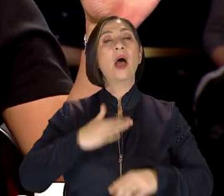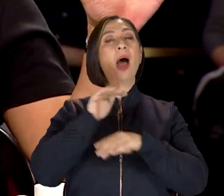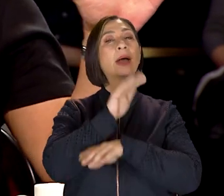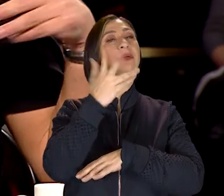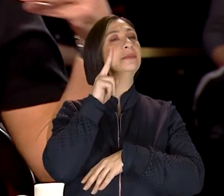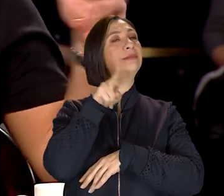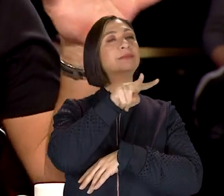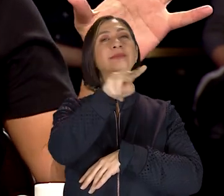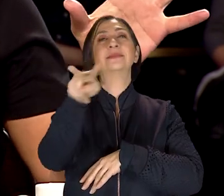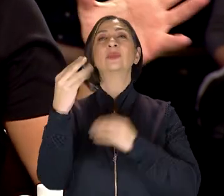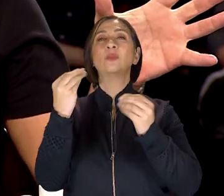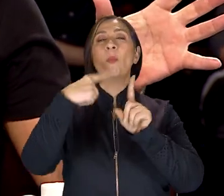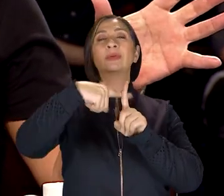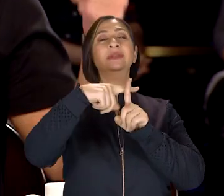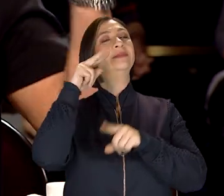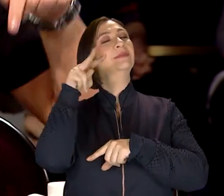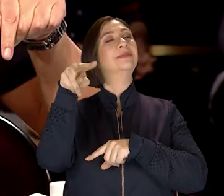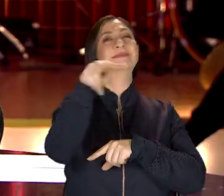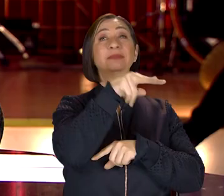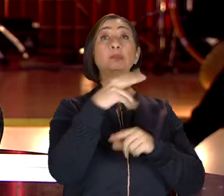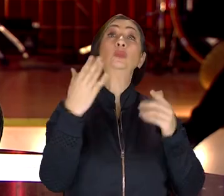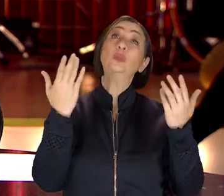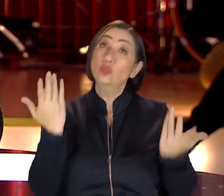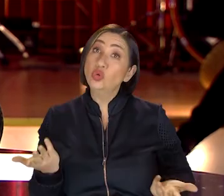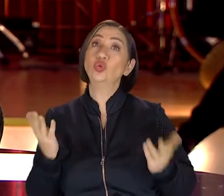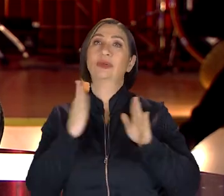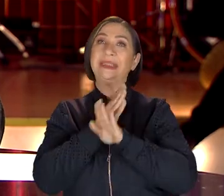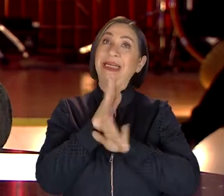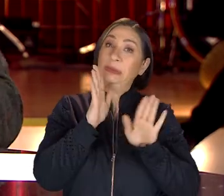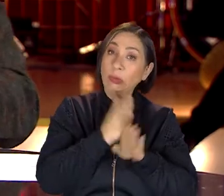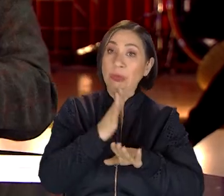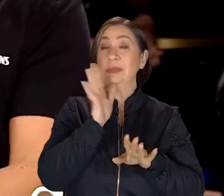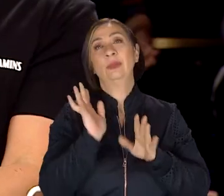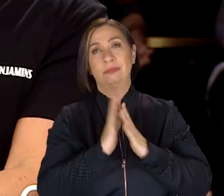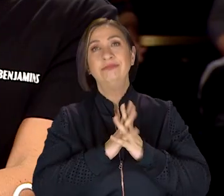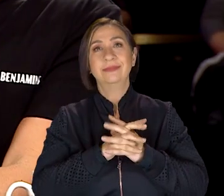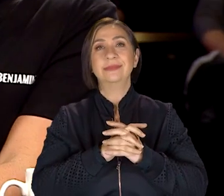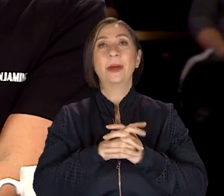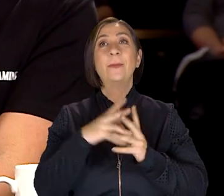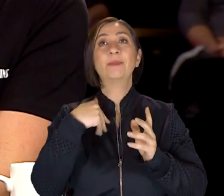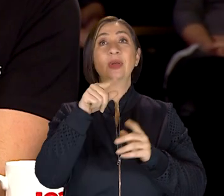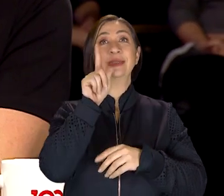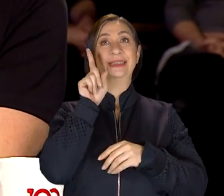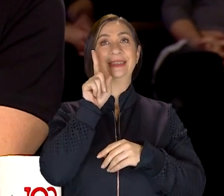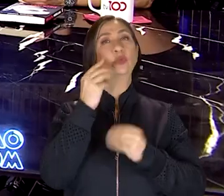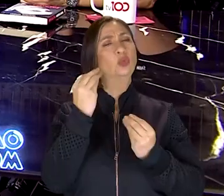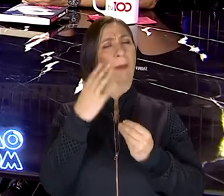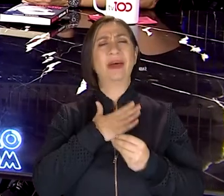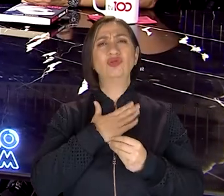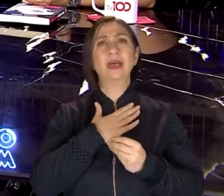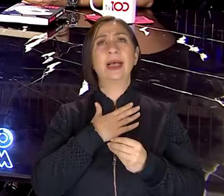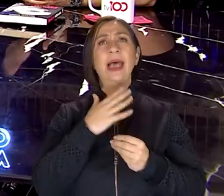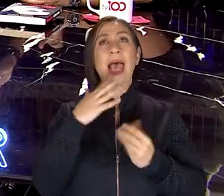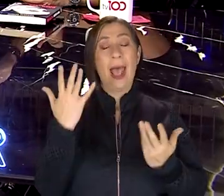daha pozitif bir tavırla yaklaşıyorsun. Hmm. Muş. Muş. Ya, evet, muş. Evet. Öyle. Ben yani onu değil, dik durmak güzel bir şey. Dik